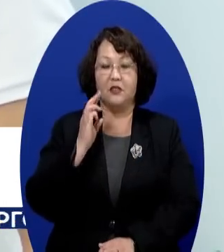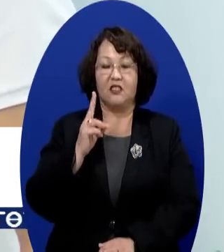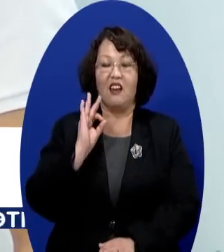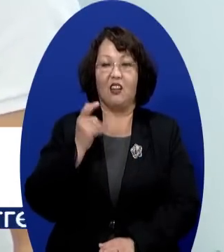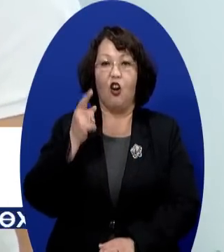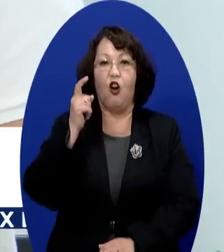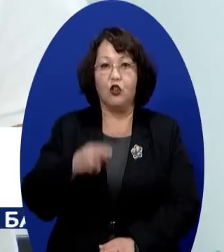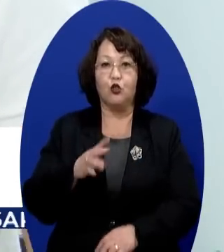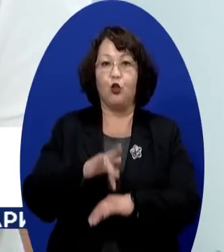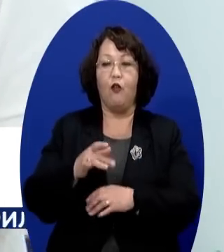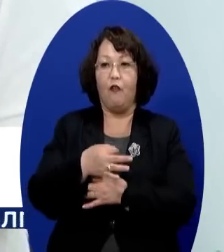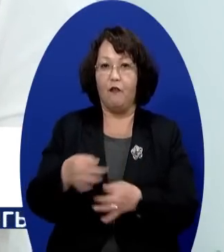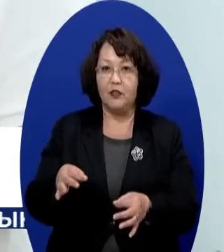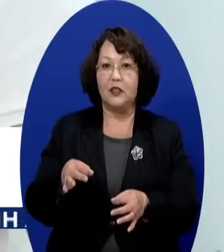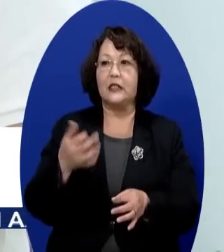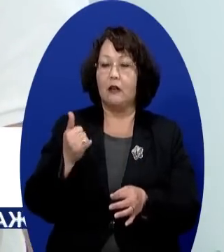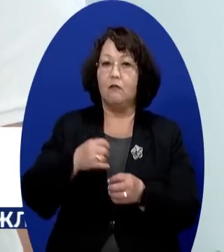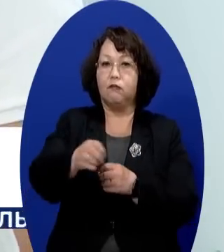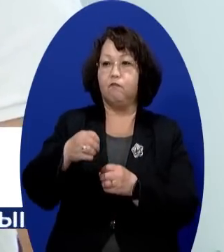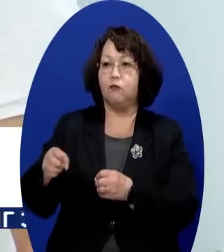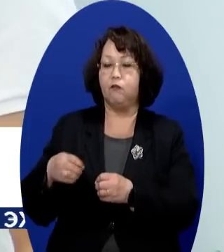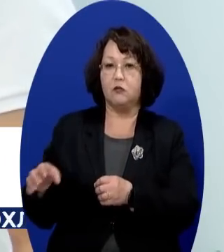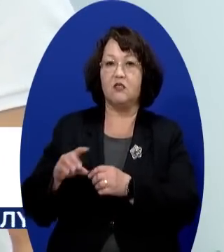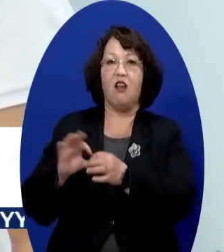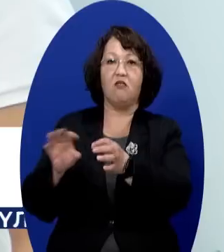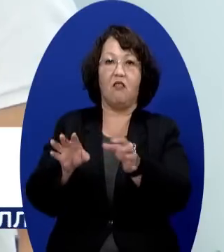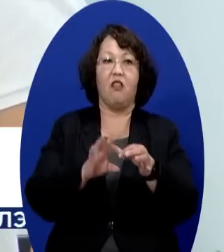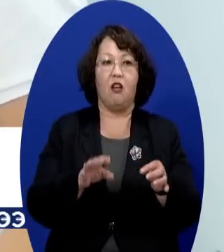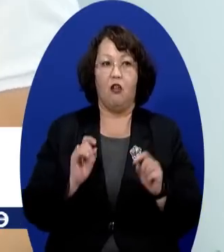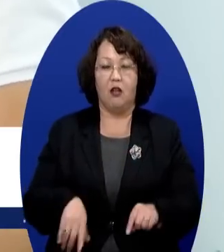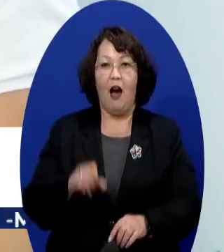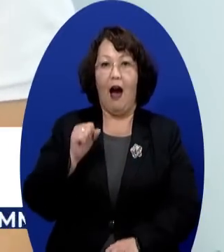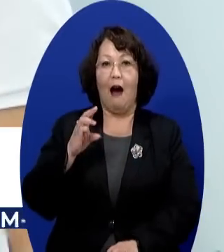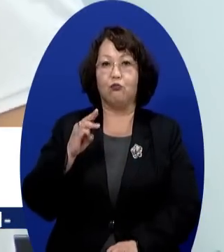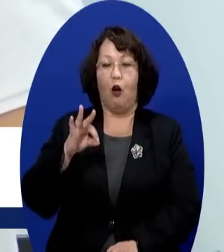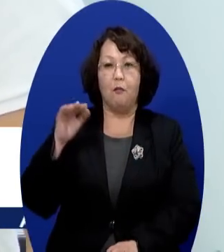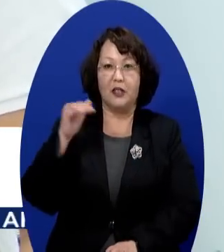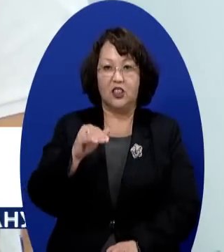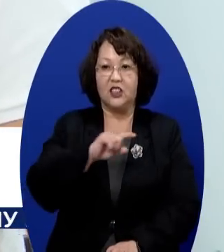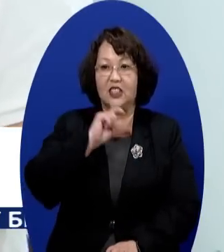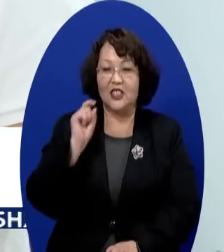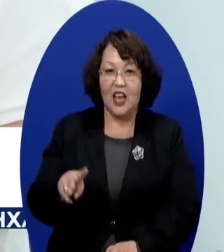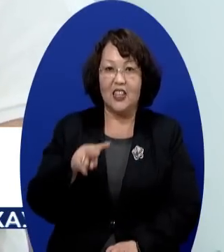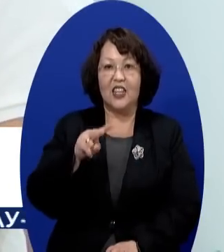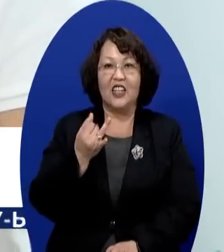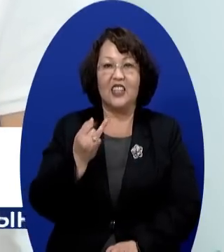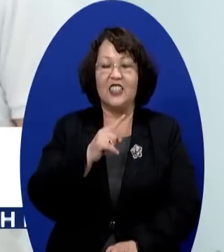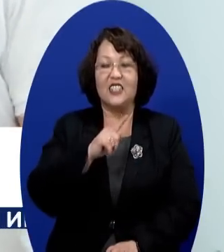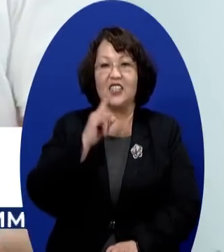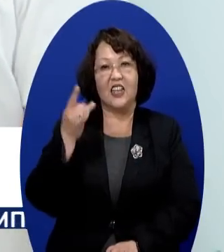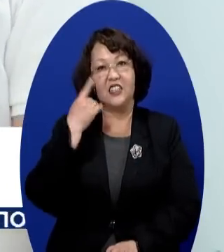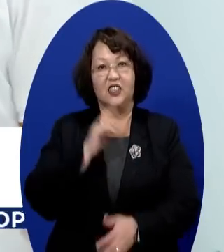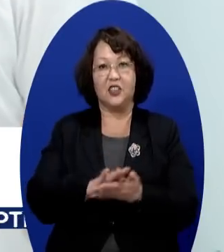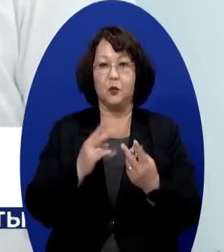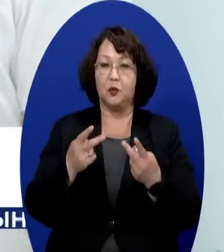гадна Алмедэн болон Ош захуудад нээсэн. Үүнээс гадна энэ жил автолизингийн шинэ бүтээгдэхүүн гаргалаа. Энэ бол өөрийн гэсэн